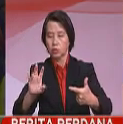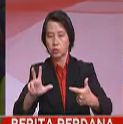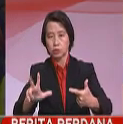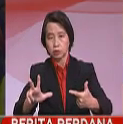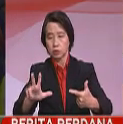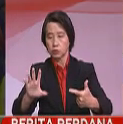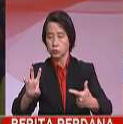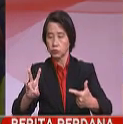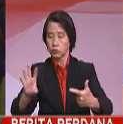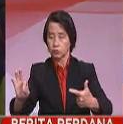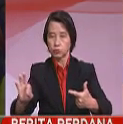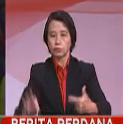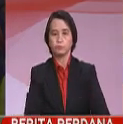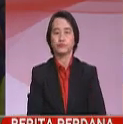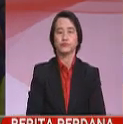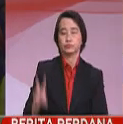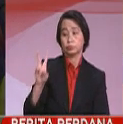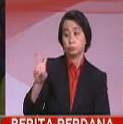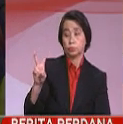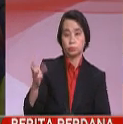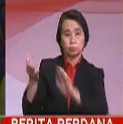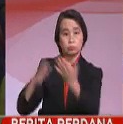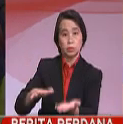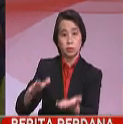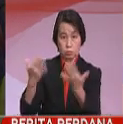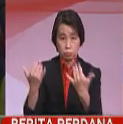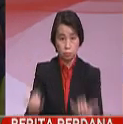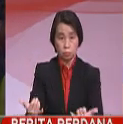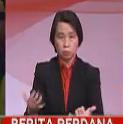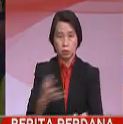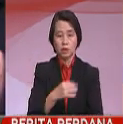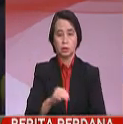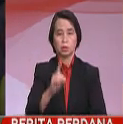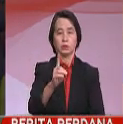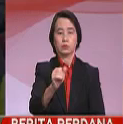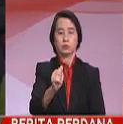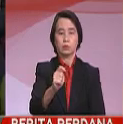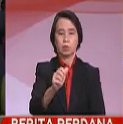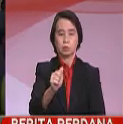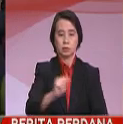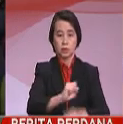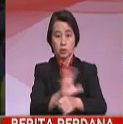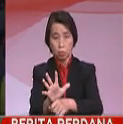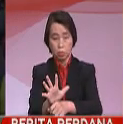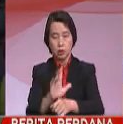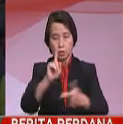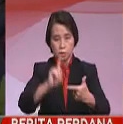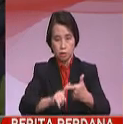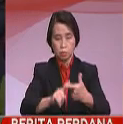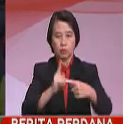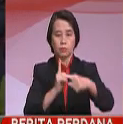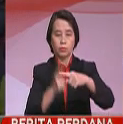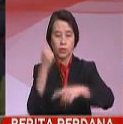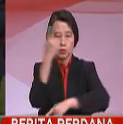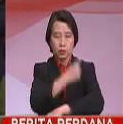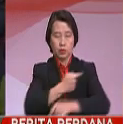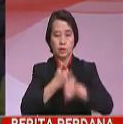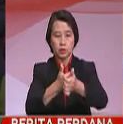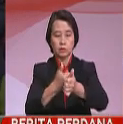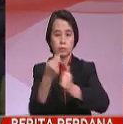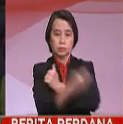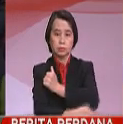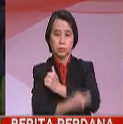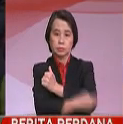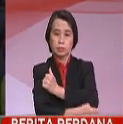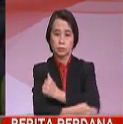379 kes. Dua kematian dilaporkan hari ini dan berikut data terkini COVID-19 diikuti kes positif harian mengikut